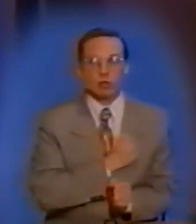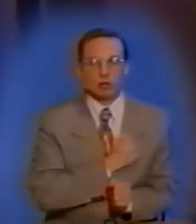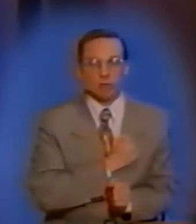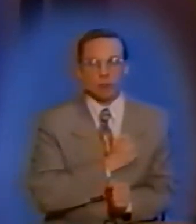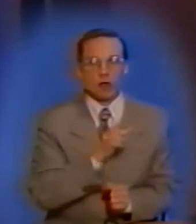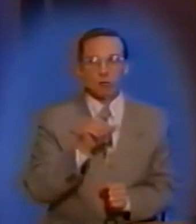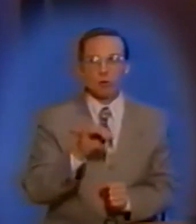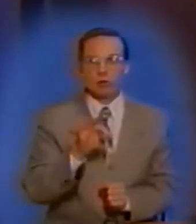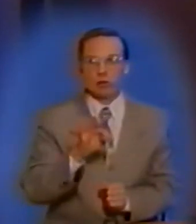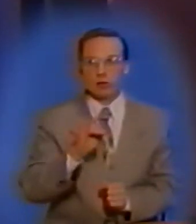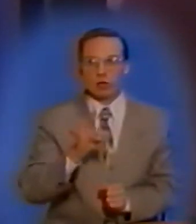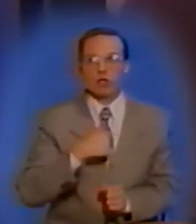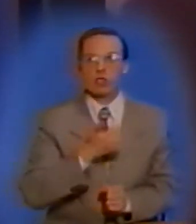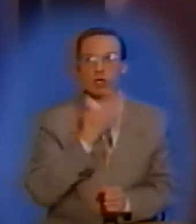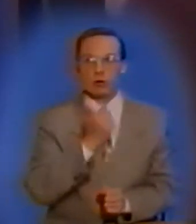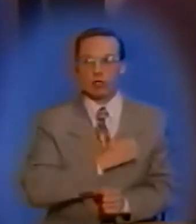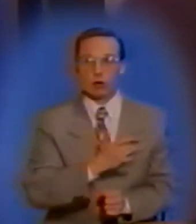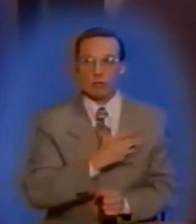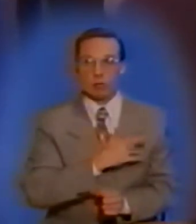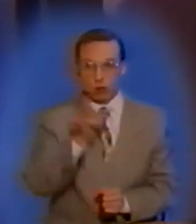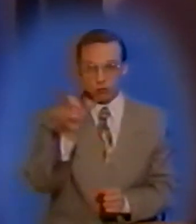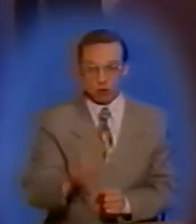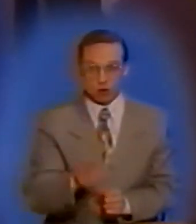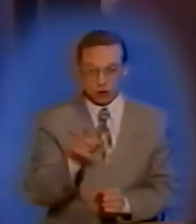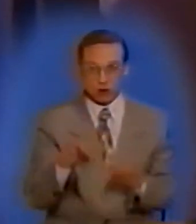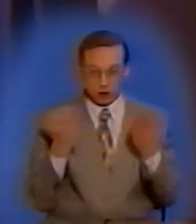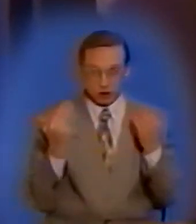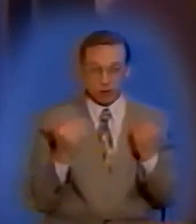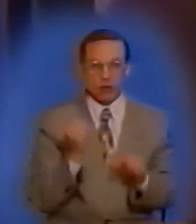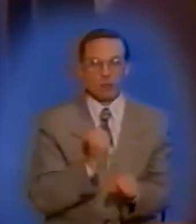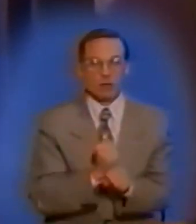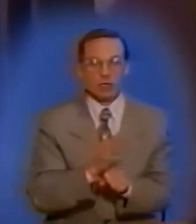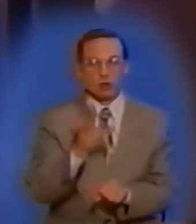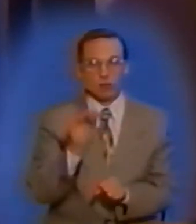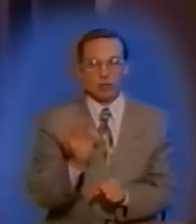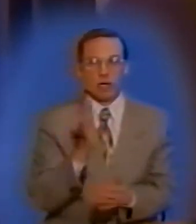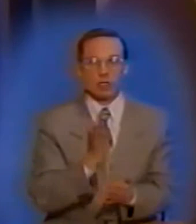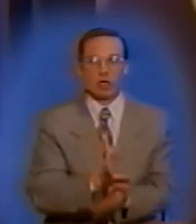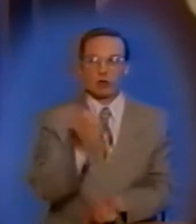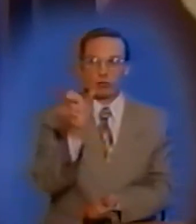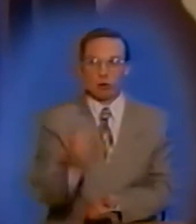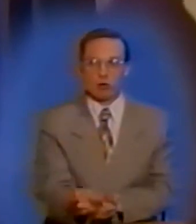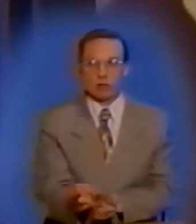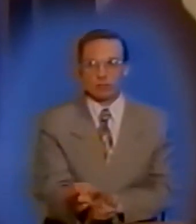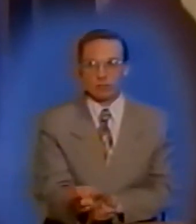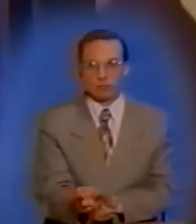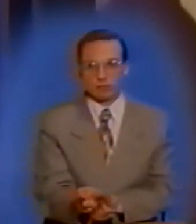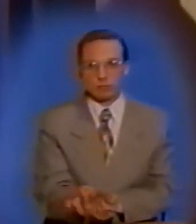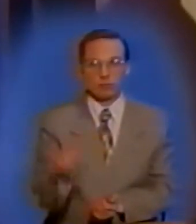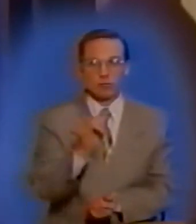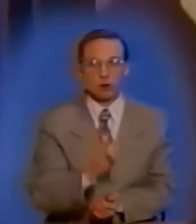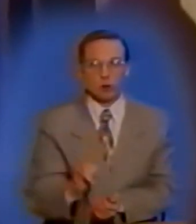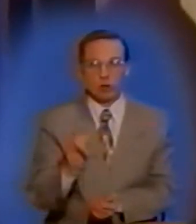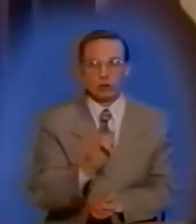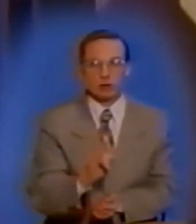aš neturėčiau mylimo žmogaus, galbūt aš tai lengvai padaryčiau, bet yra žmogus, kuris